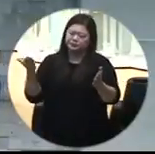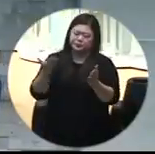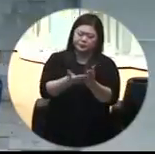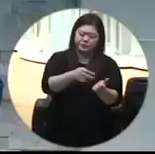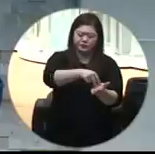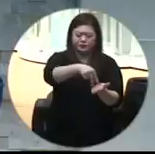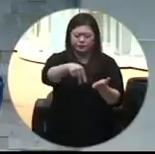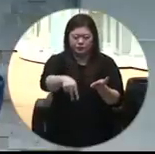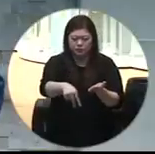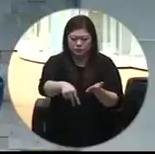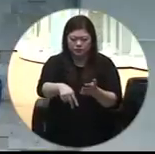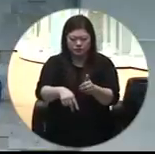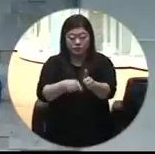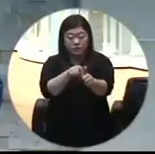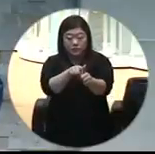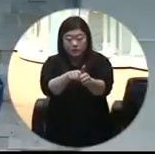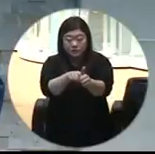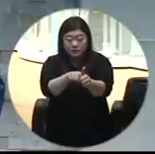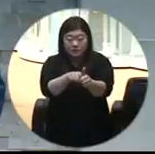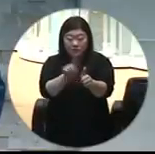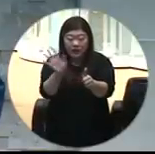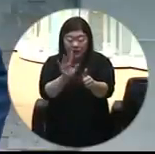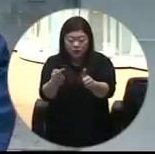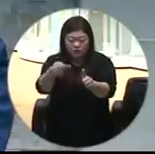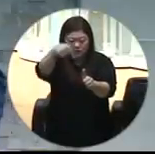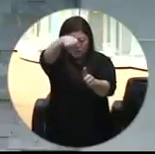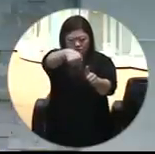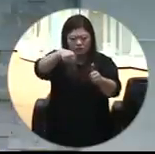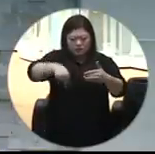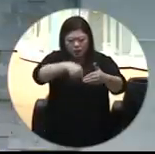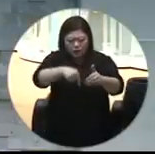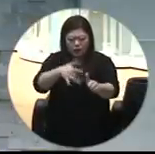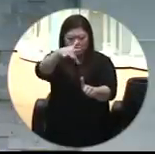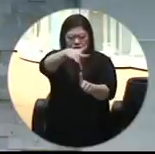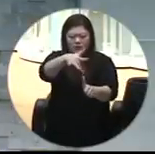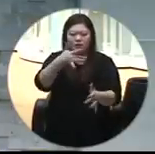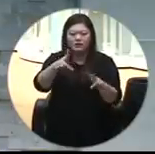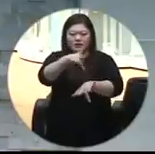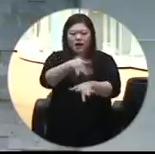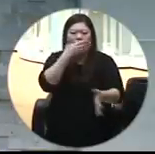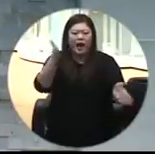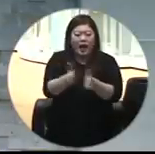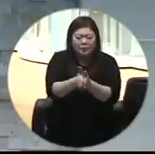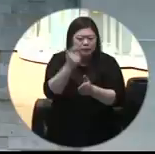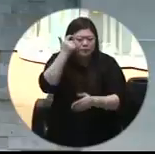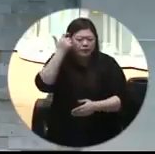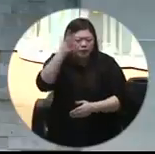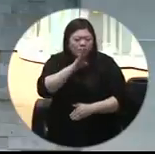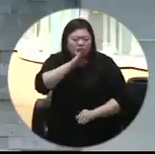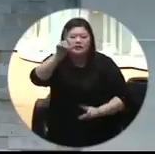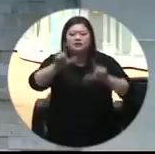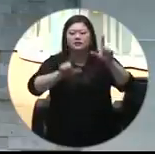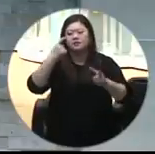눈. 영적 실체를 보는 눈을 열어주고 계십니다. 신앙생활을